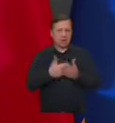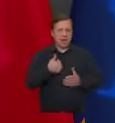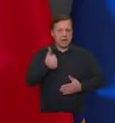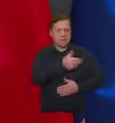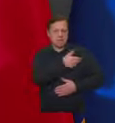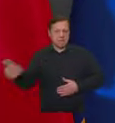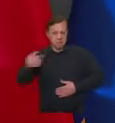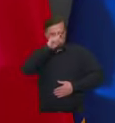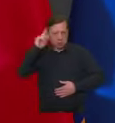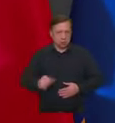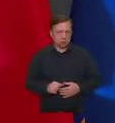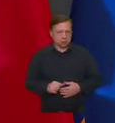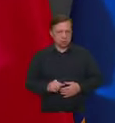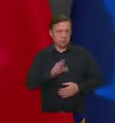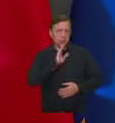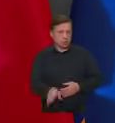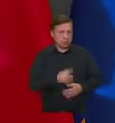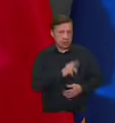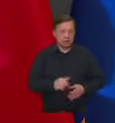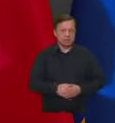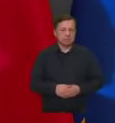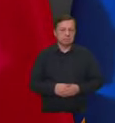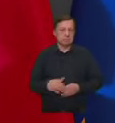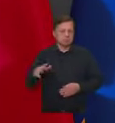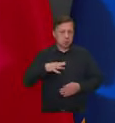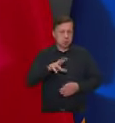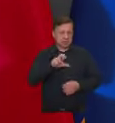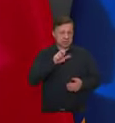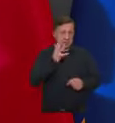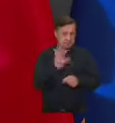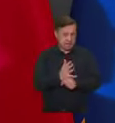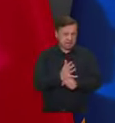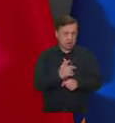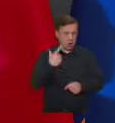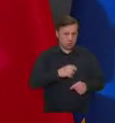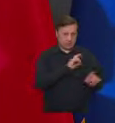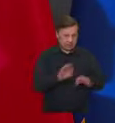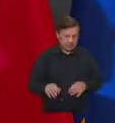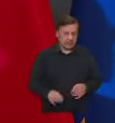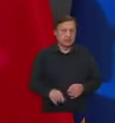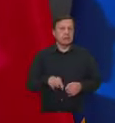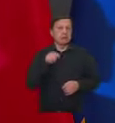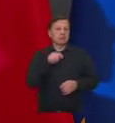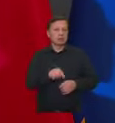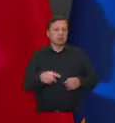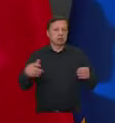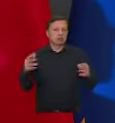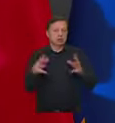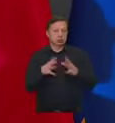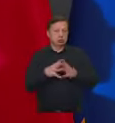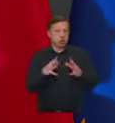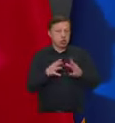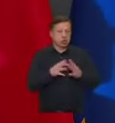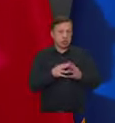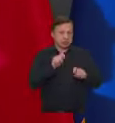mieszkańców. Stany Zjednoczone, gdy miały 350 zakażonych, przeprowadzały 10